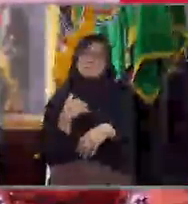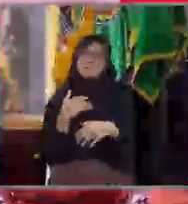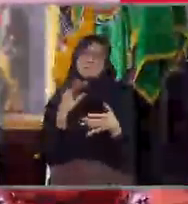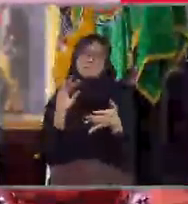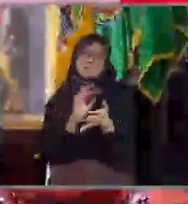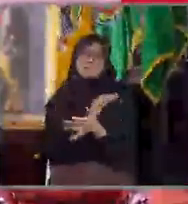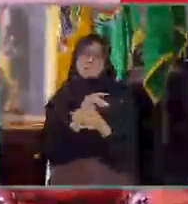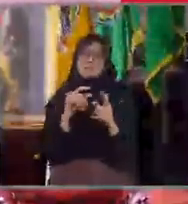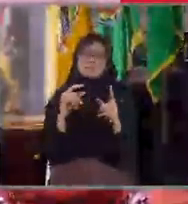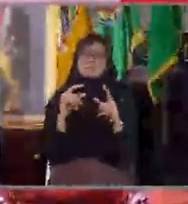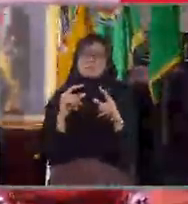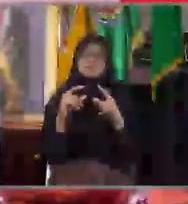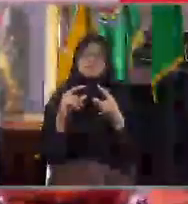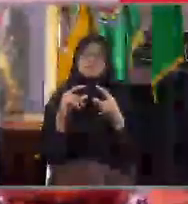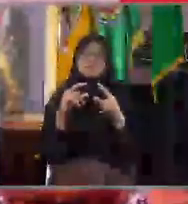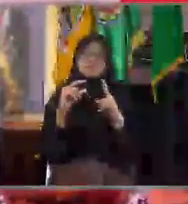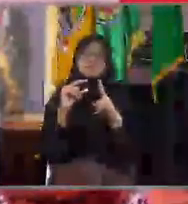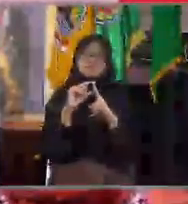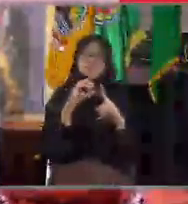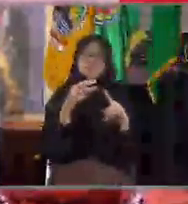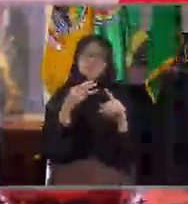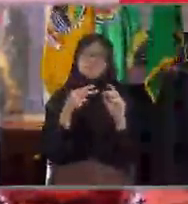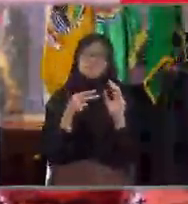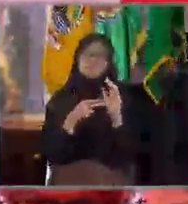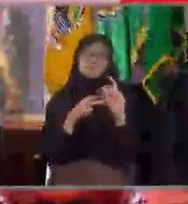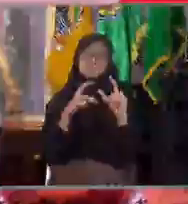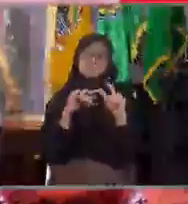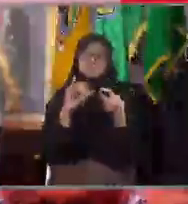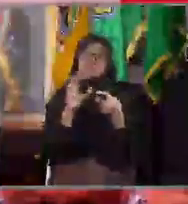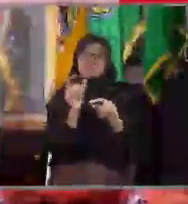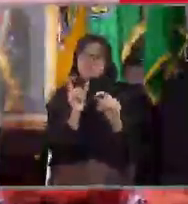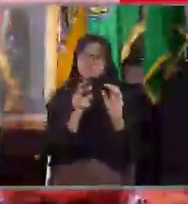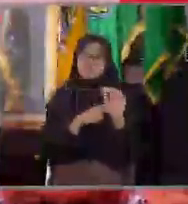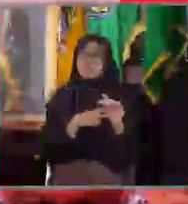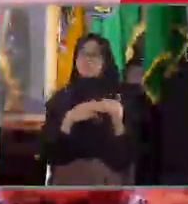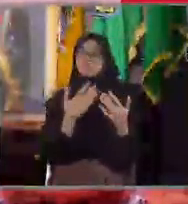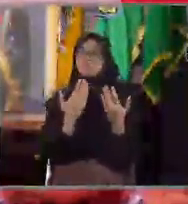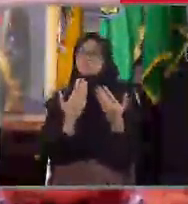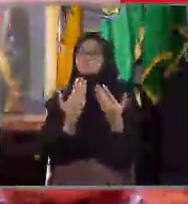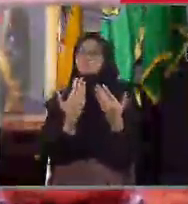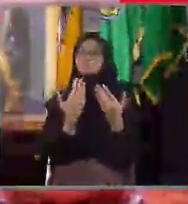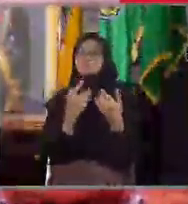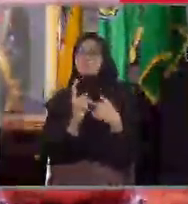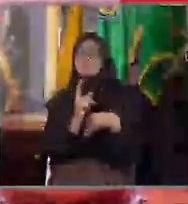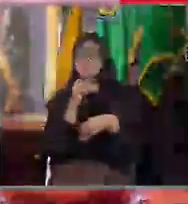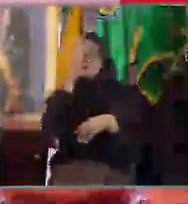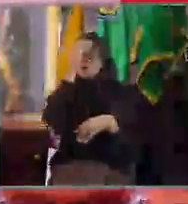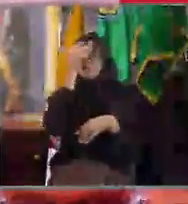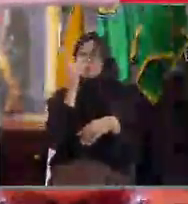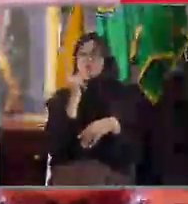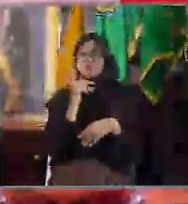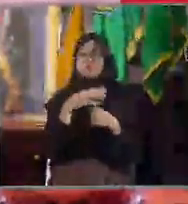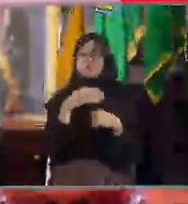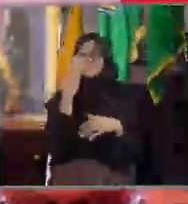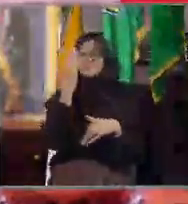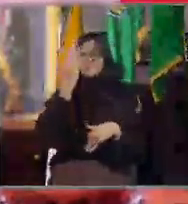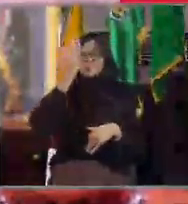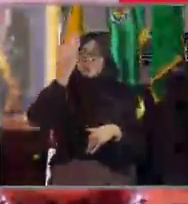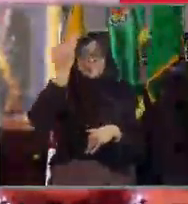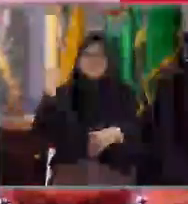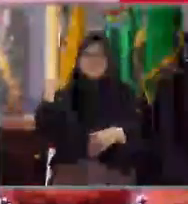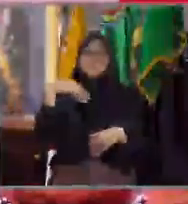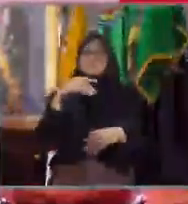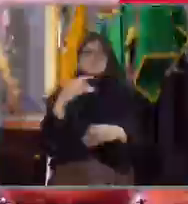ASN jadi pensiunan enggak kamdulilah bisa melanjutkan karena kami dari unsur guru